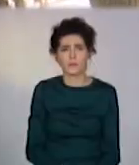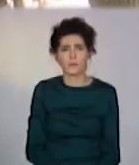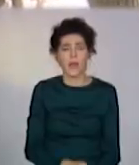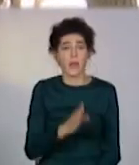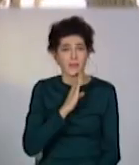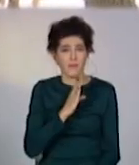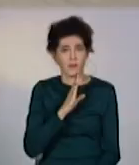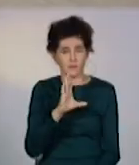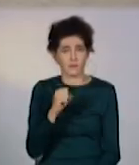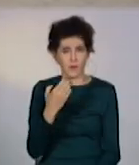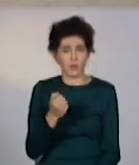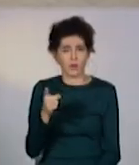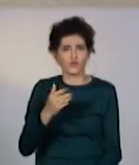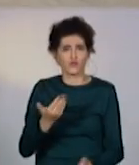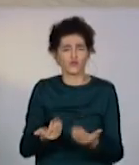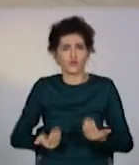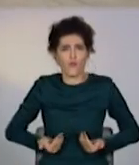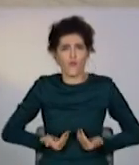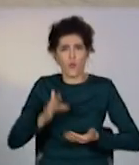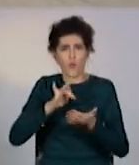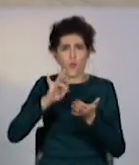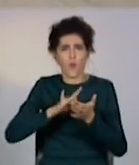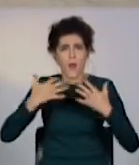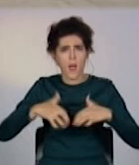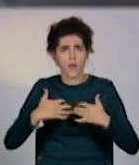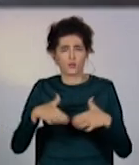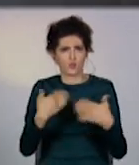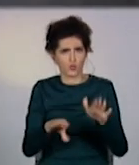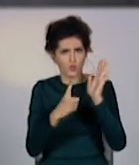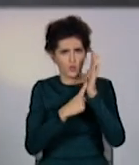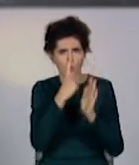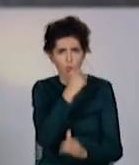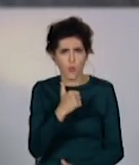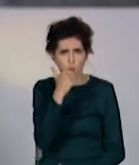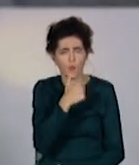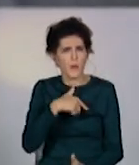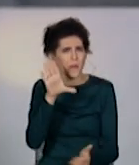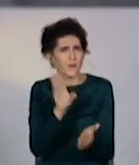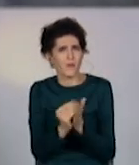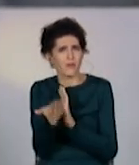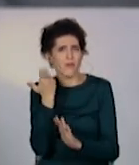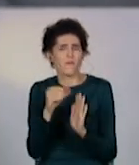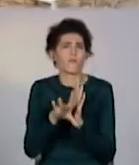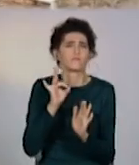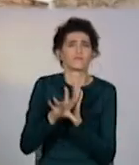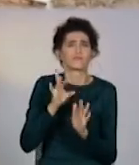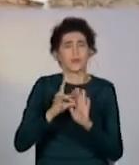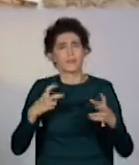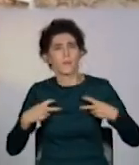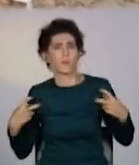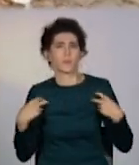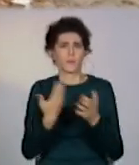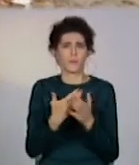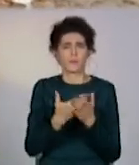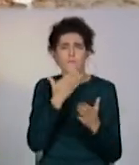Переселенка Олександра Папіна живе в Краматорську шостий рік. На цьогорічні вибори ходила, обурена тим, що не може обирати депутатів на місцях, бо для неї